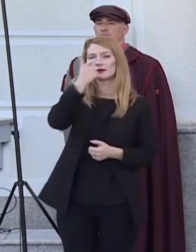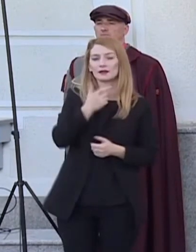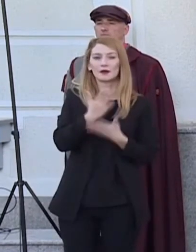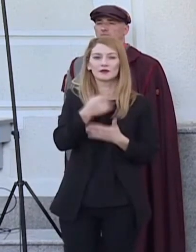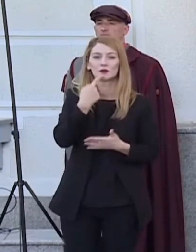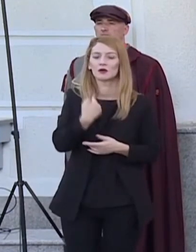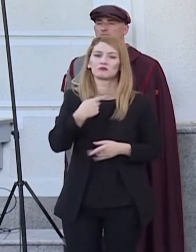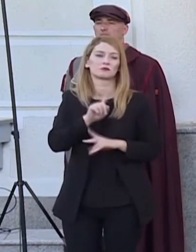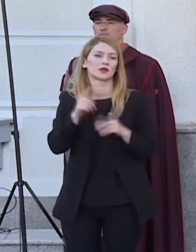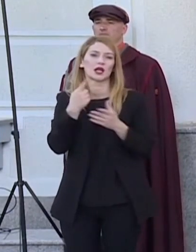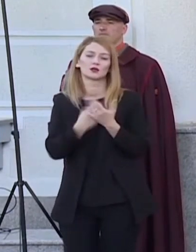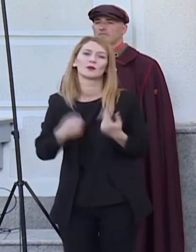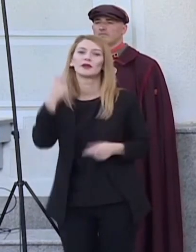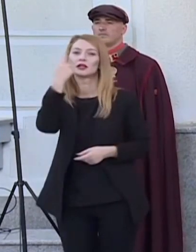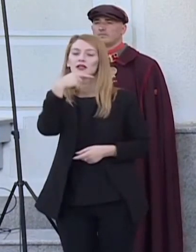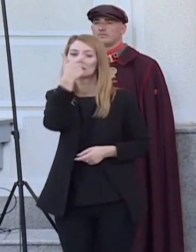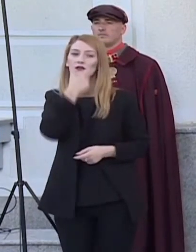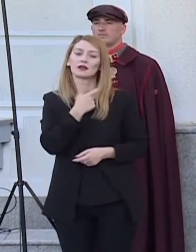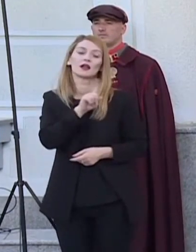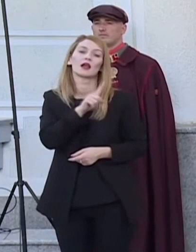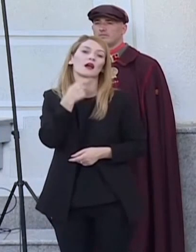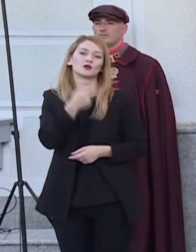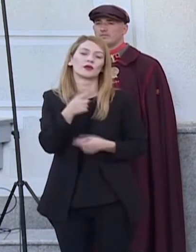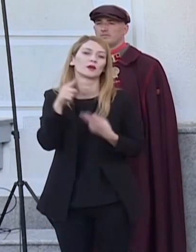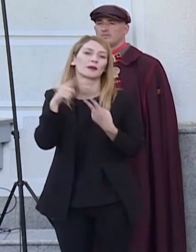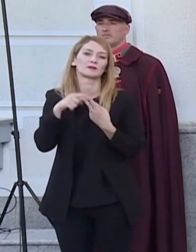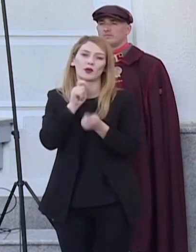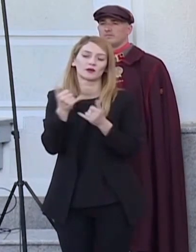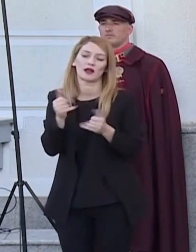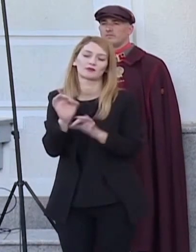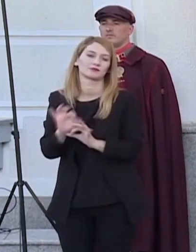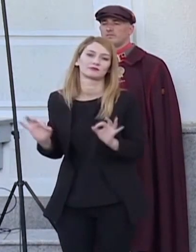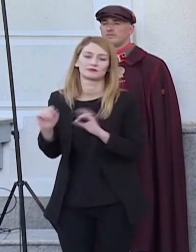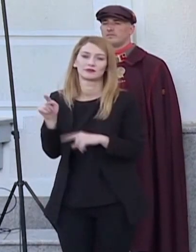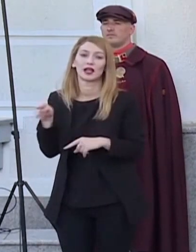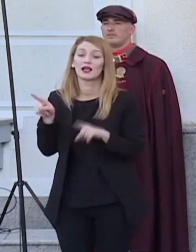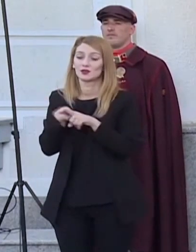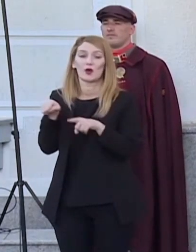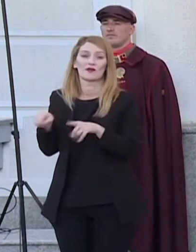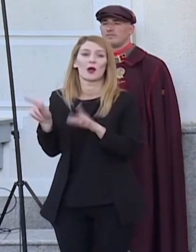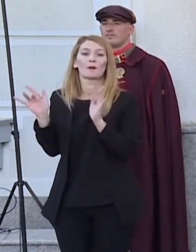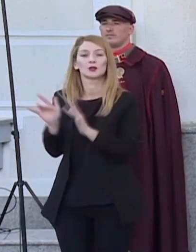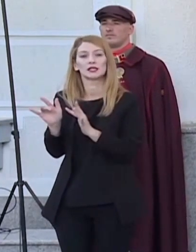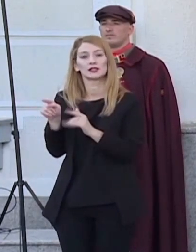Нити изгубивме идентитет, нити го спомнуваат преспанскиот договор. Истата таа опозиција